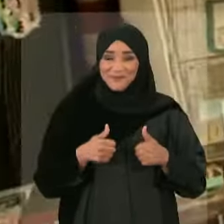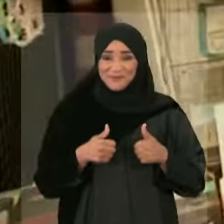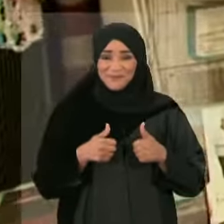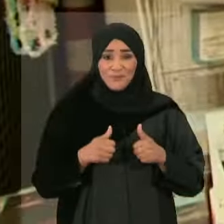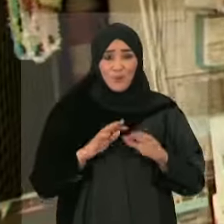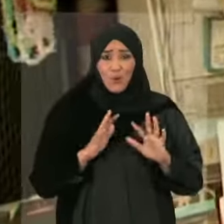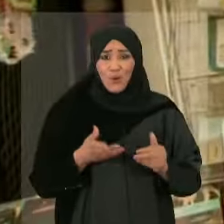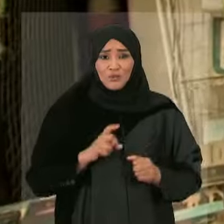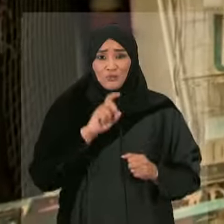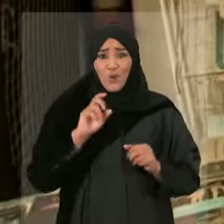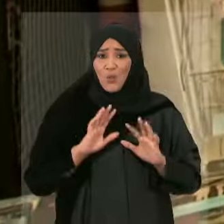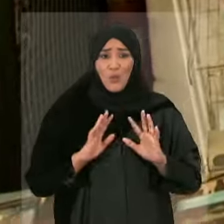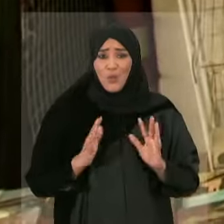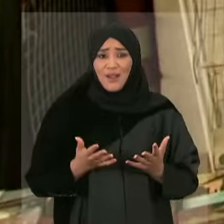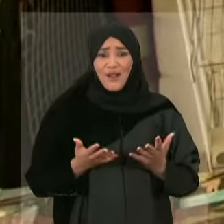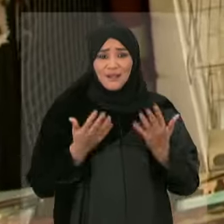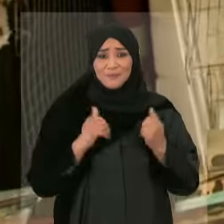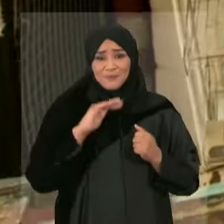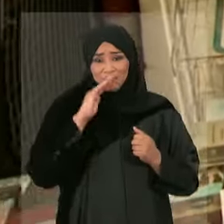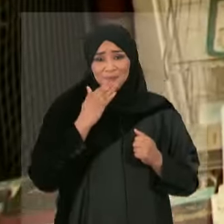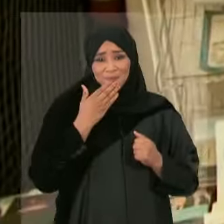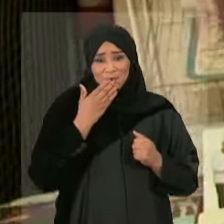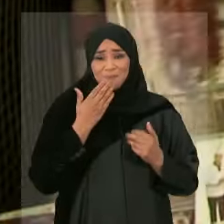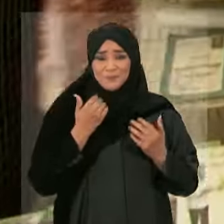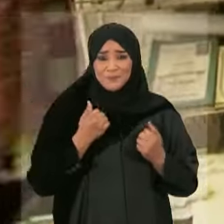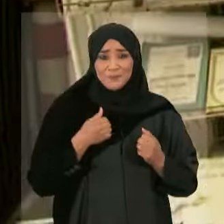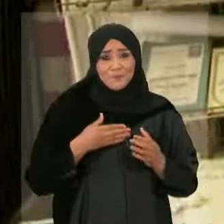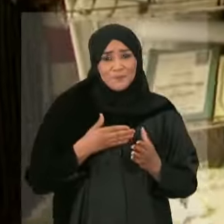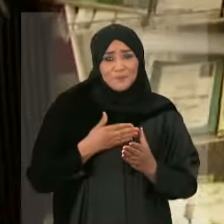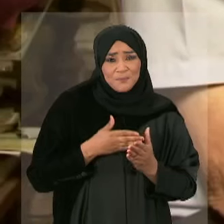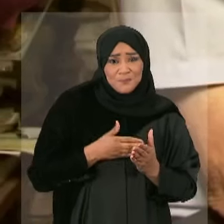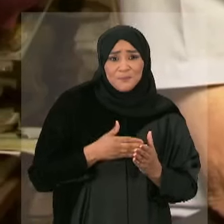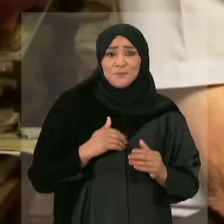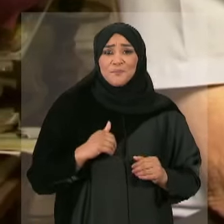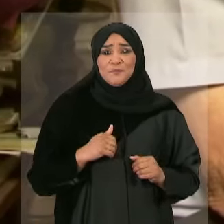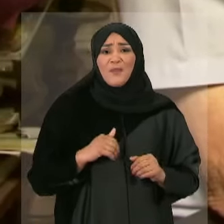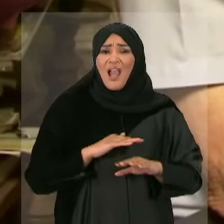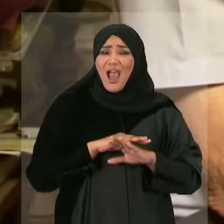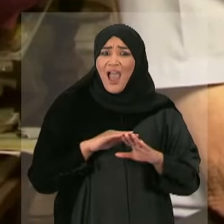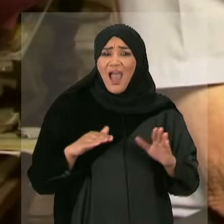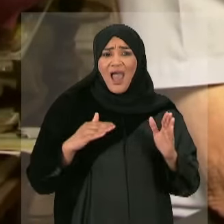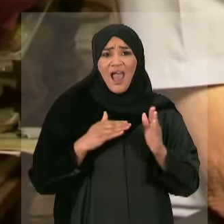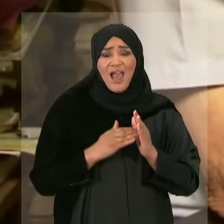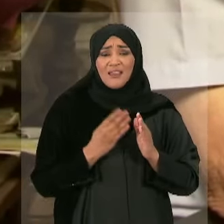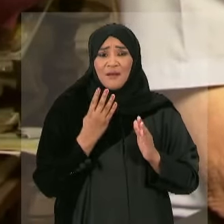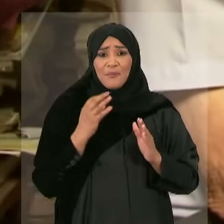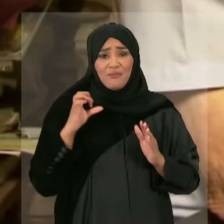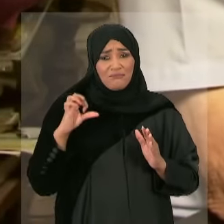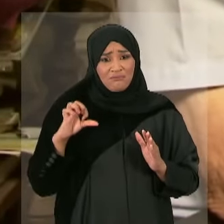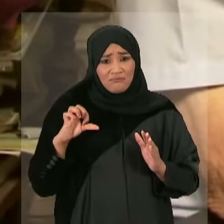وين أنت؟ يلا. لغاية 1948 كان بسكن صفوري ما يقارب 7000 نسمة.